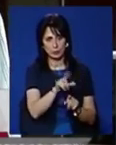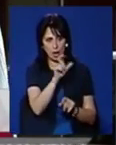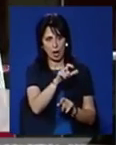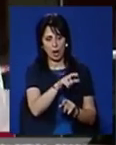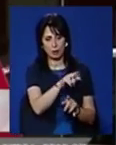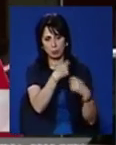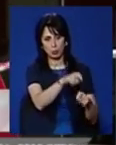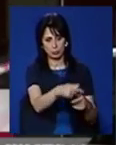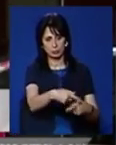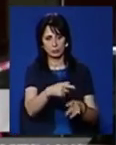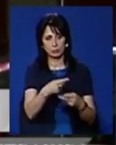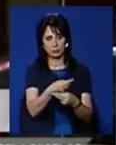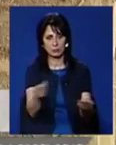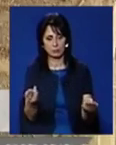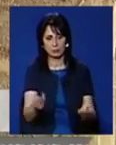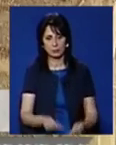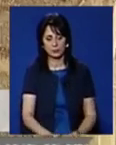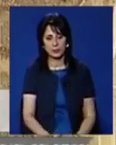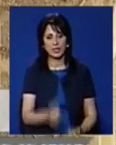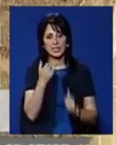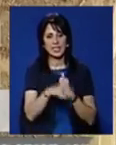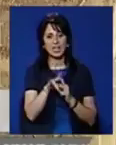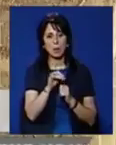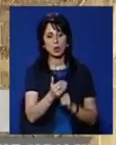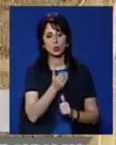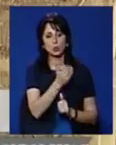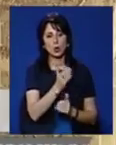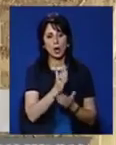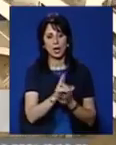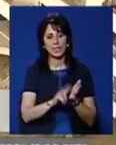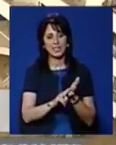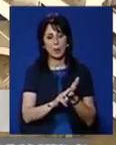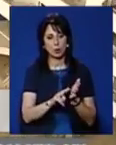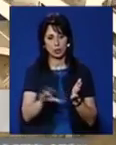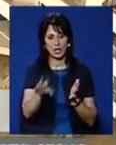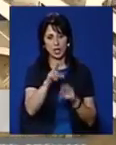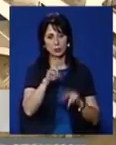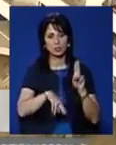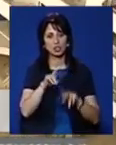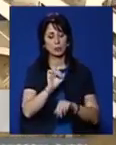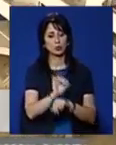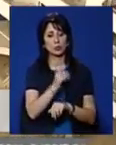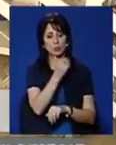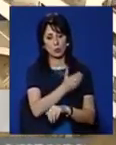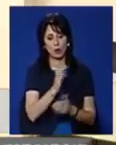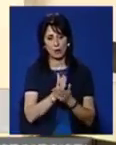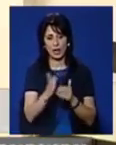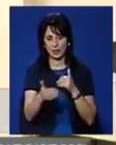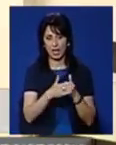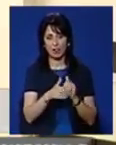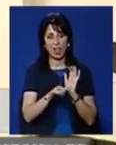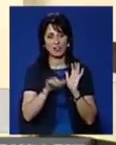ნახალხის ასე ვთქვათ დაკმაყოფილებას. ცენტრ-პოინტის კუთვნილებაში მყოფ 70-მდე ობიექტზე მშენებლობები გაჩერებულია.